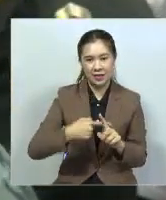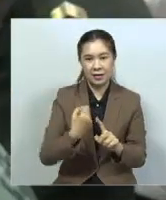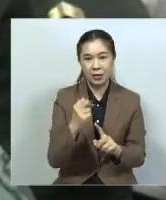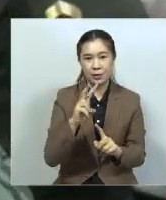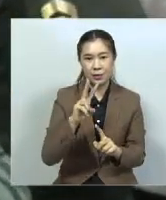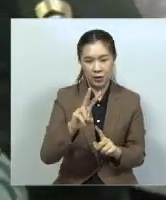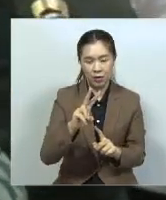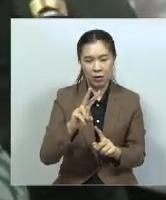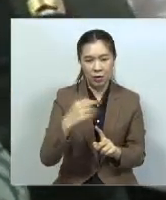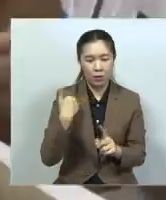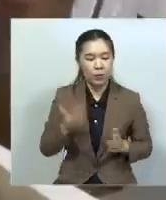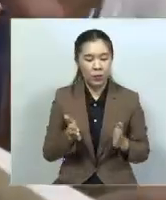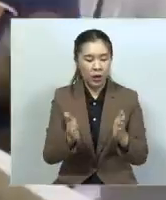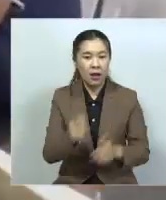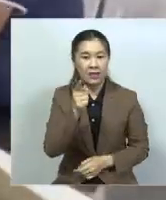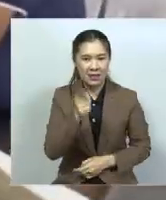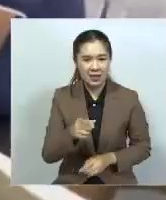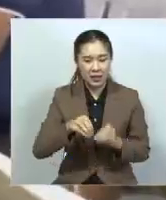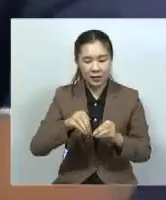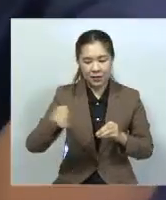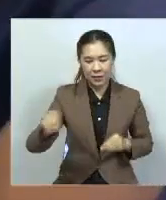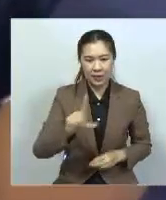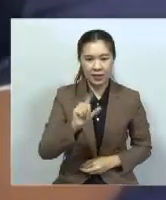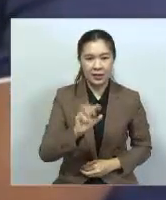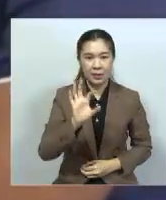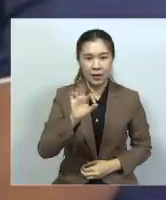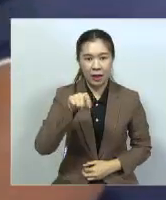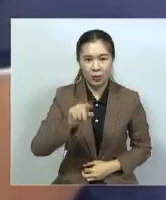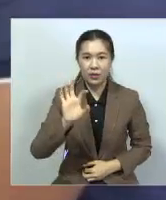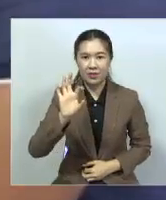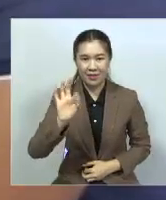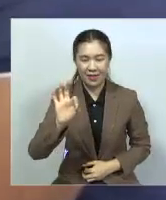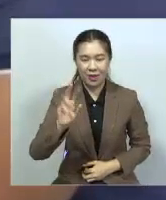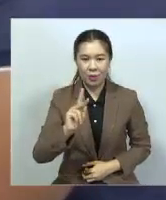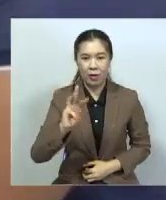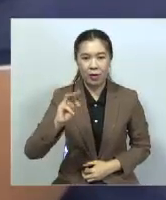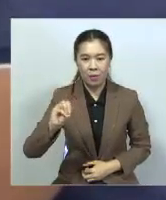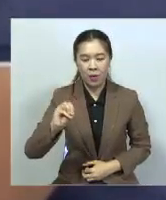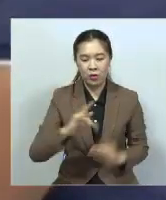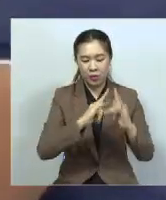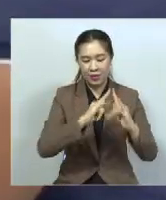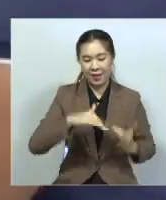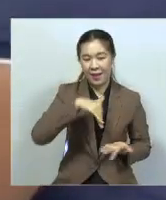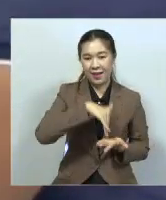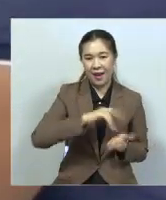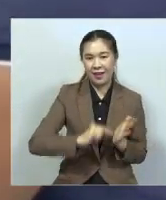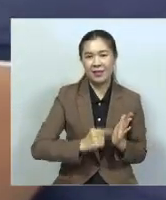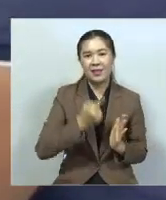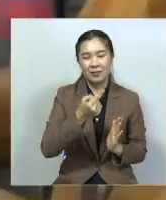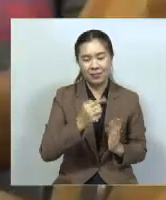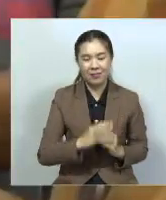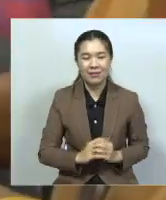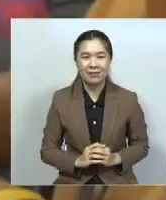าคมบนเส้นทางจริงระยะทาง 29.9 กิโลเมตรเริ่มจากหน้าศาลากลางจังหวัดค่ะ